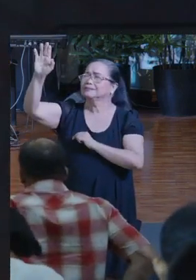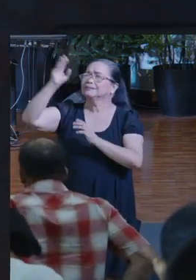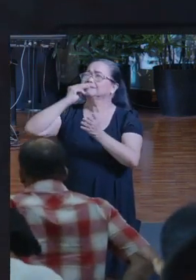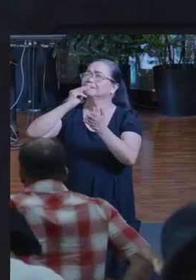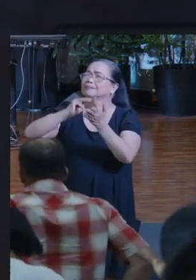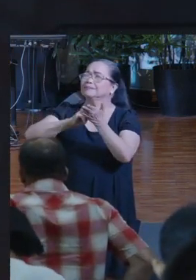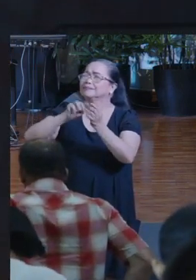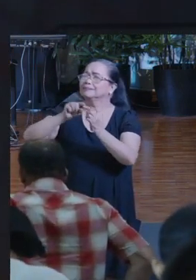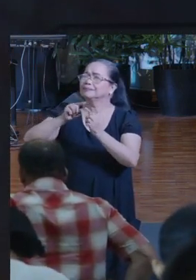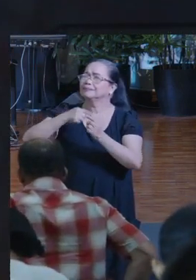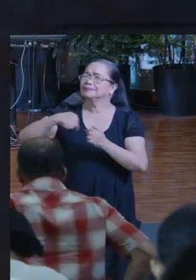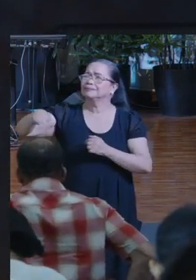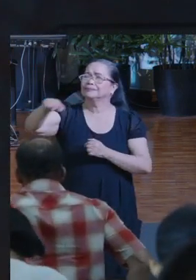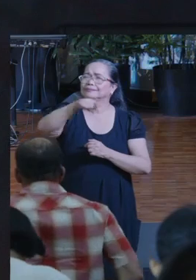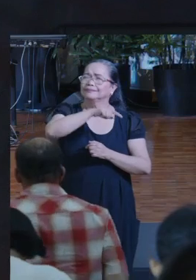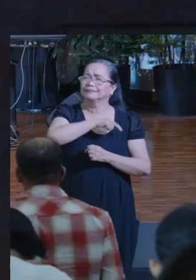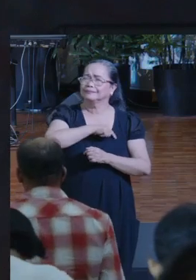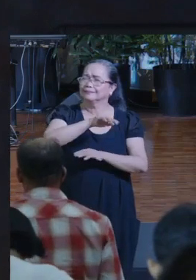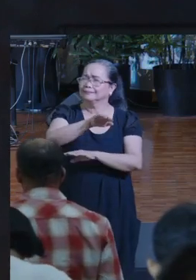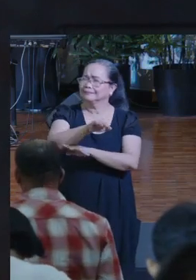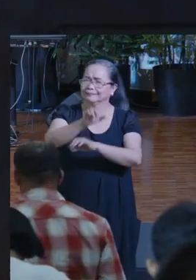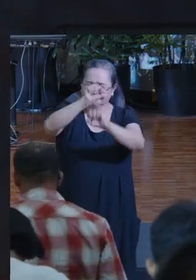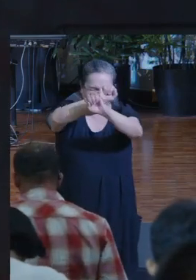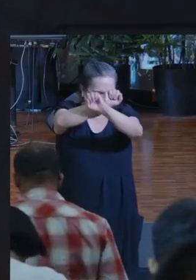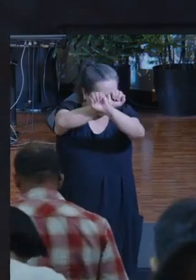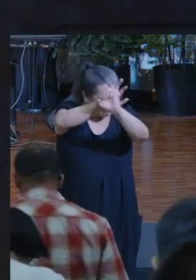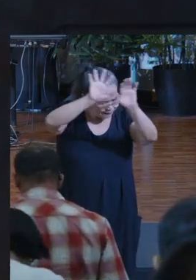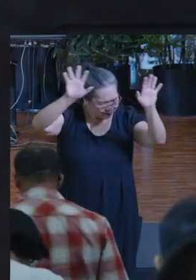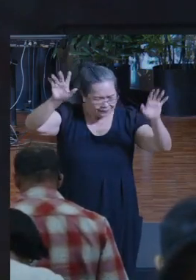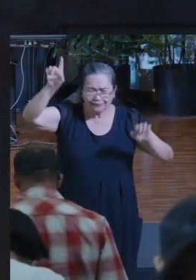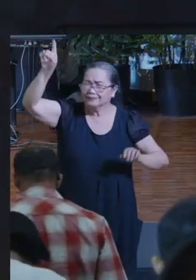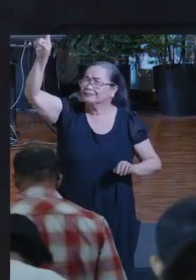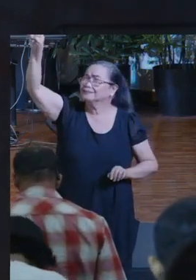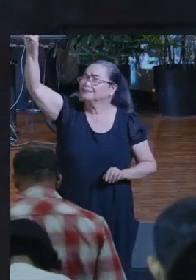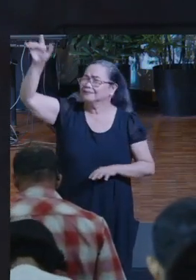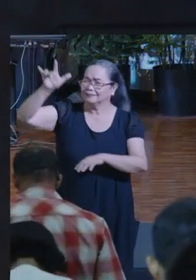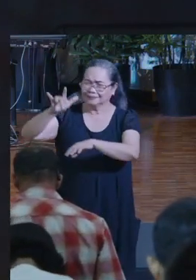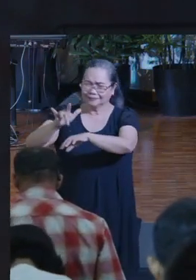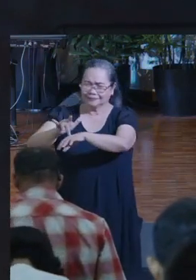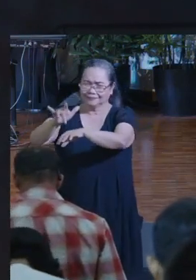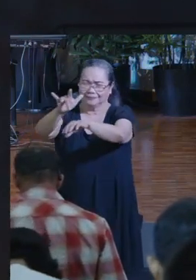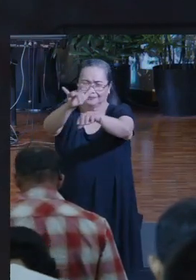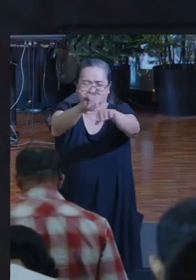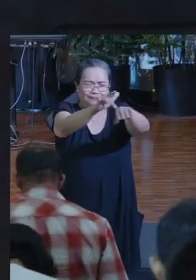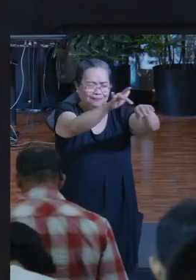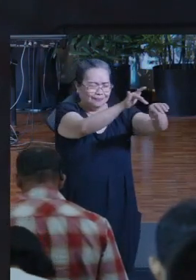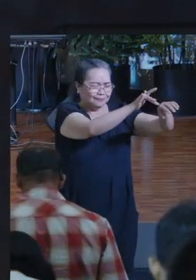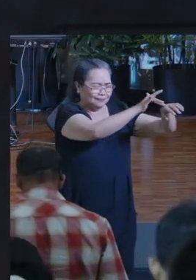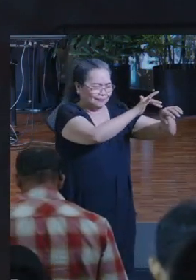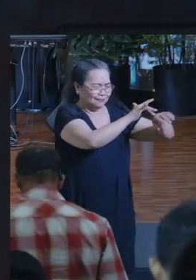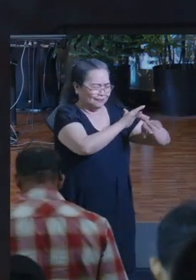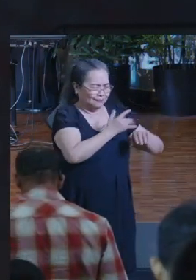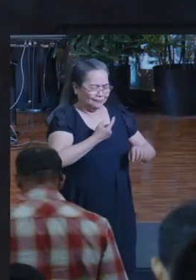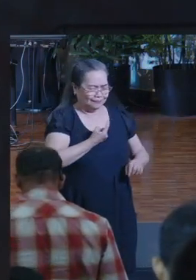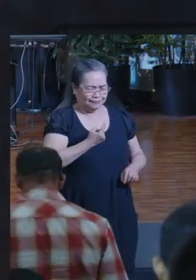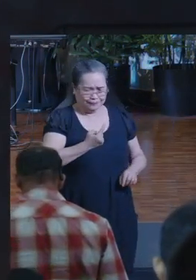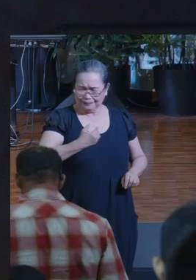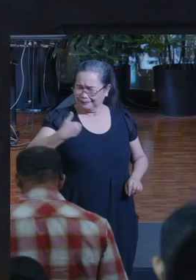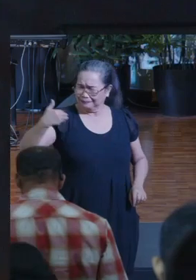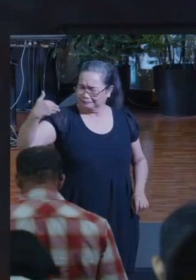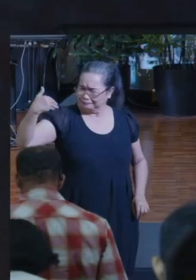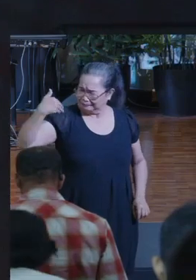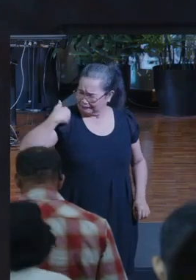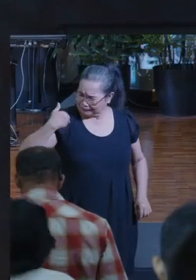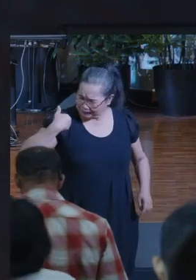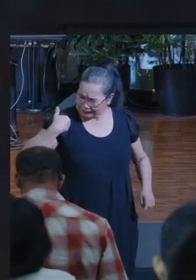sa amin sa araw na ito. Kayo po ang kumilos sa puso ng bawat isa. Kung meron po sa amin